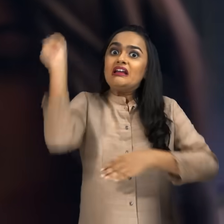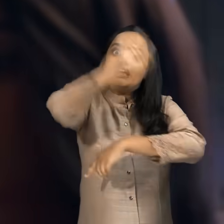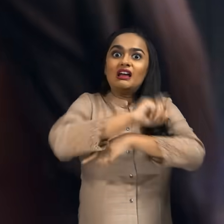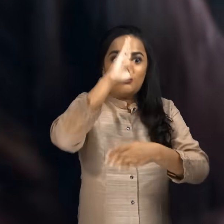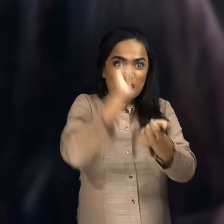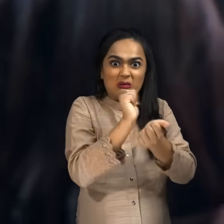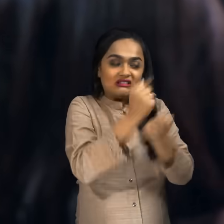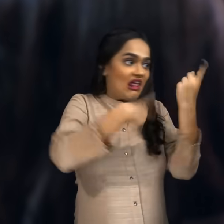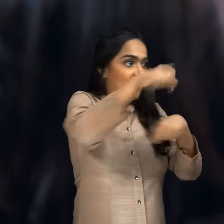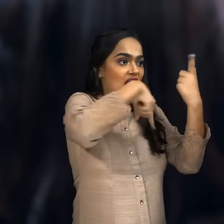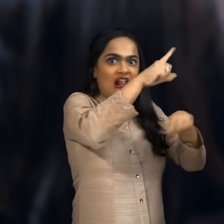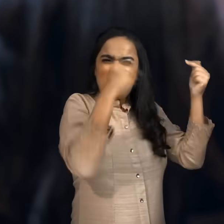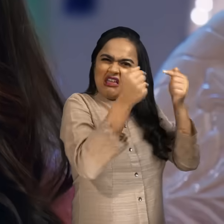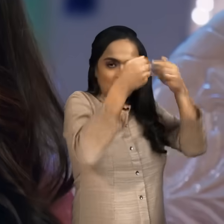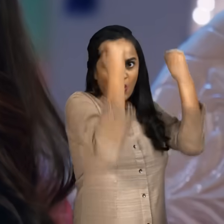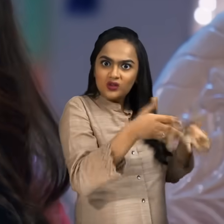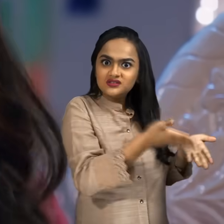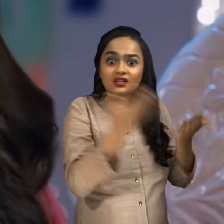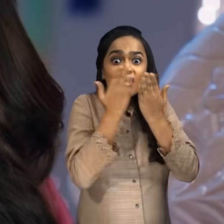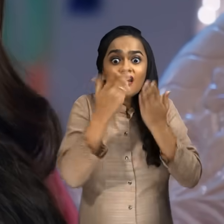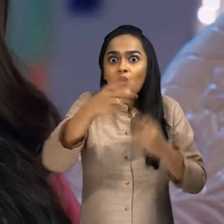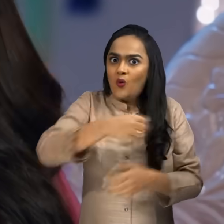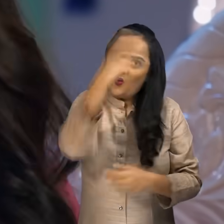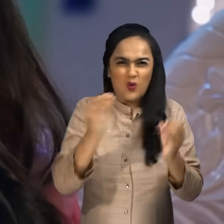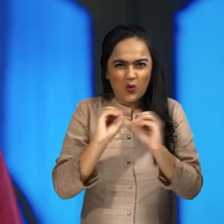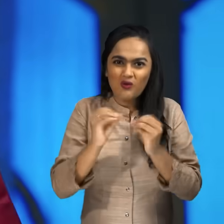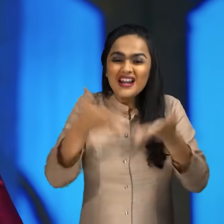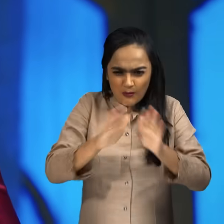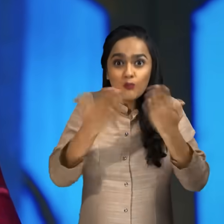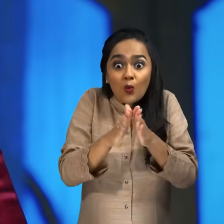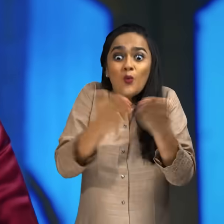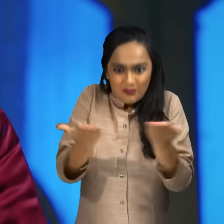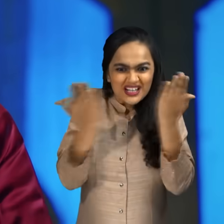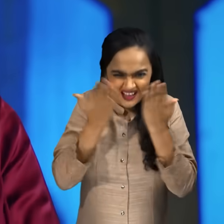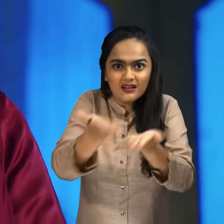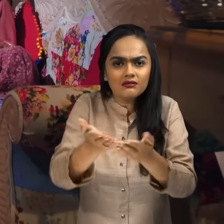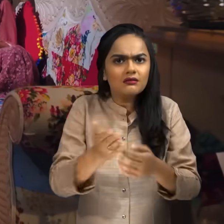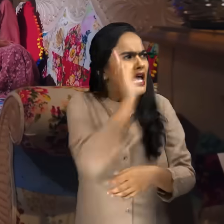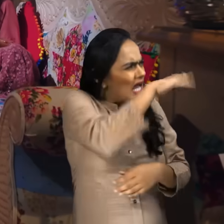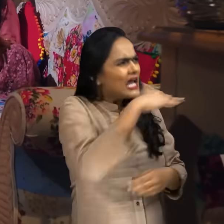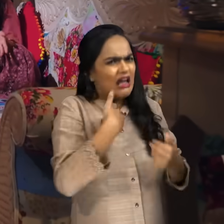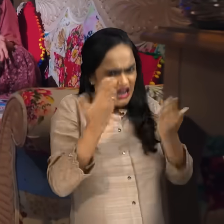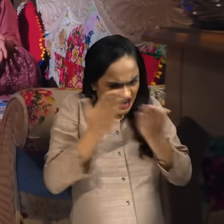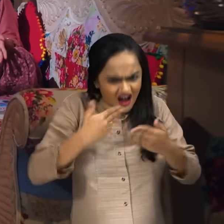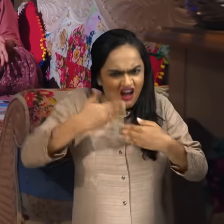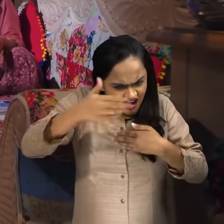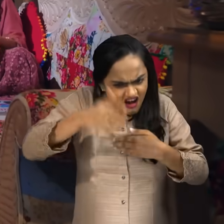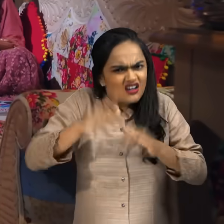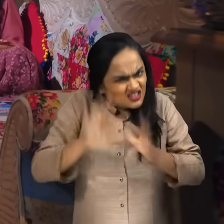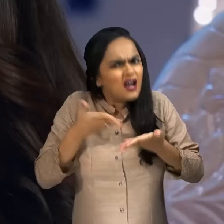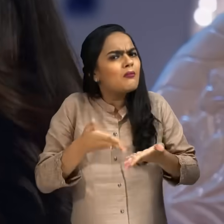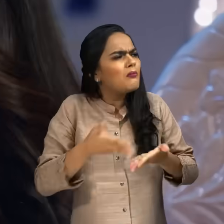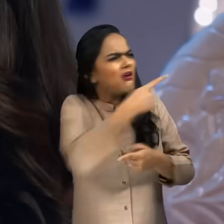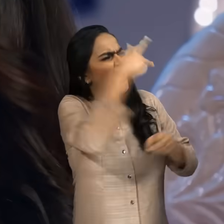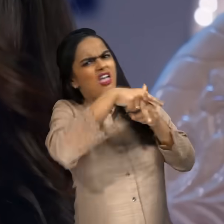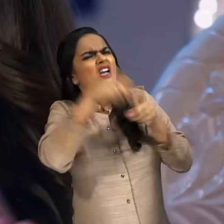आज का सारा दिन तो वो पुलिस वाले का खानदान खा गया। पढ़ाई के लिए कोई वक्त नहीं तेरे पास। वो खोल ले। हाँ प्रीतो, मैं पढ़ने की तो कोशिश करी